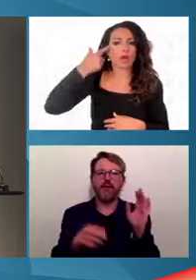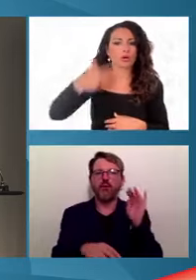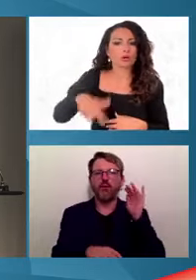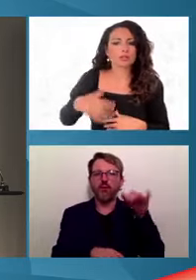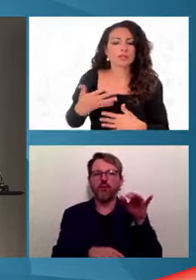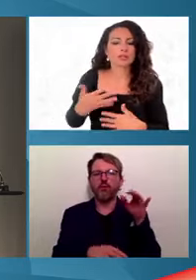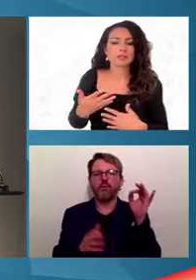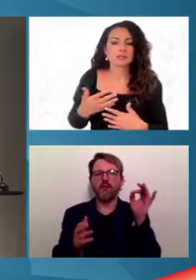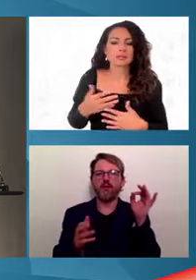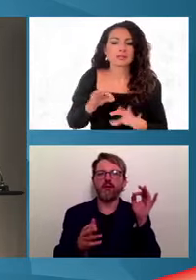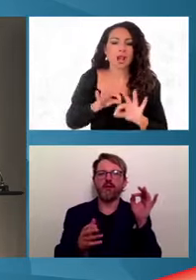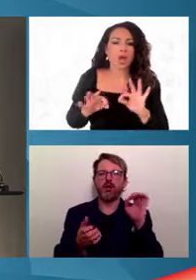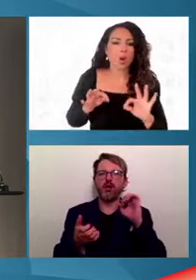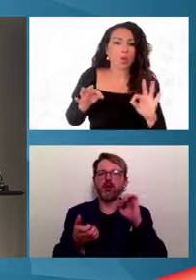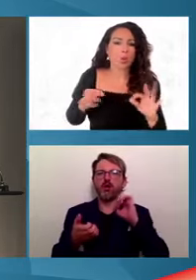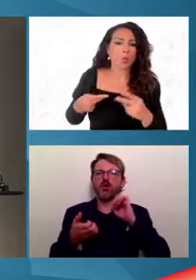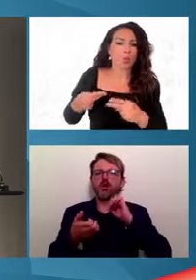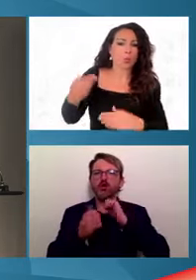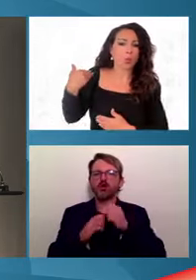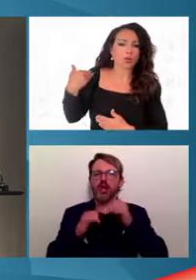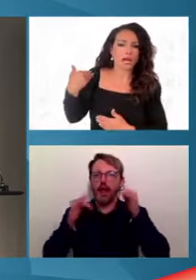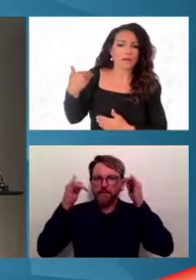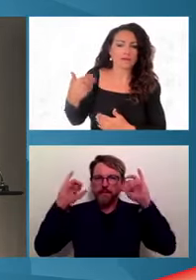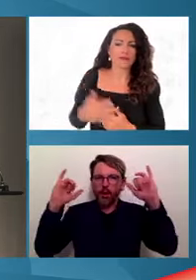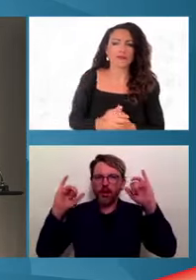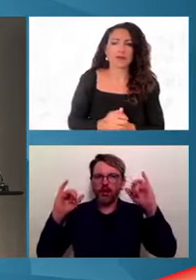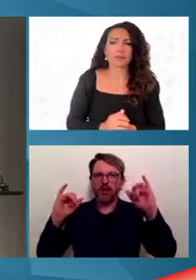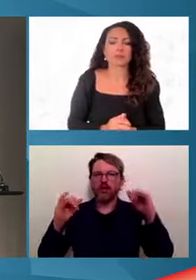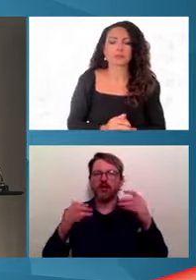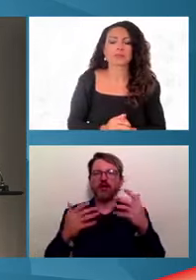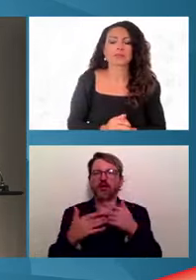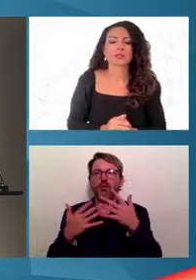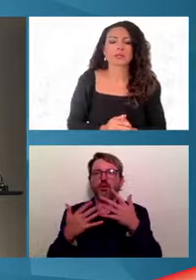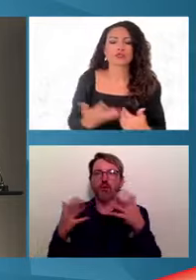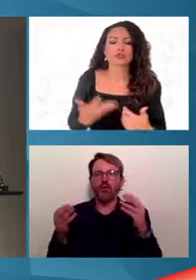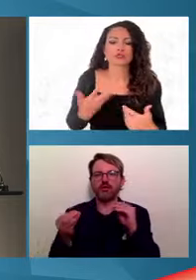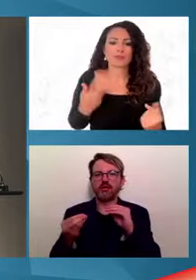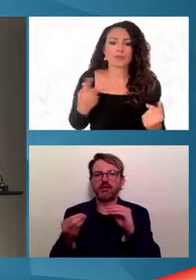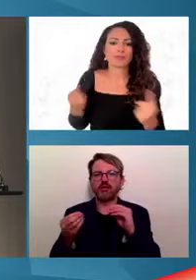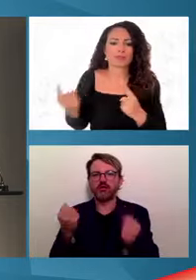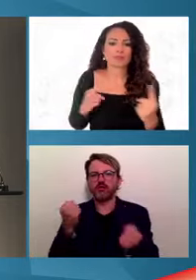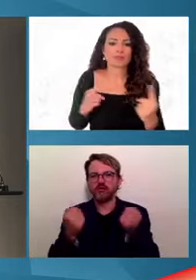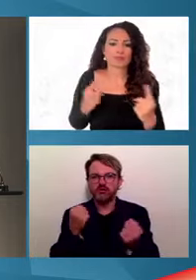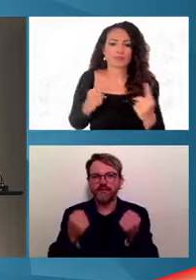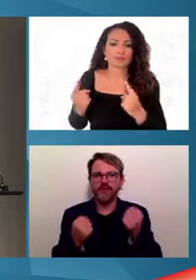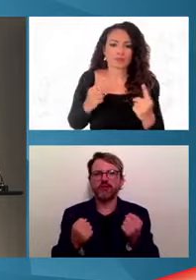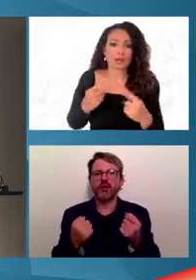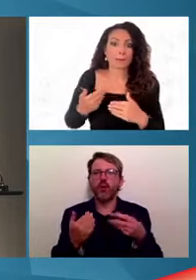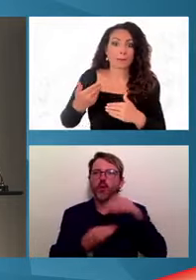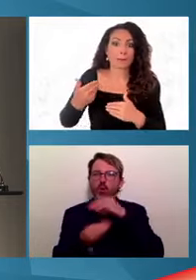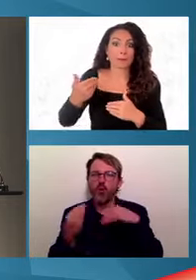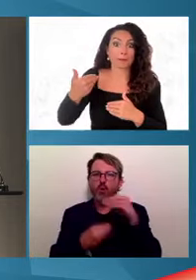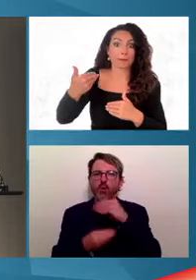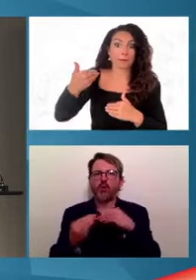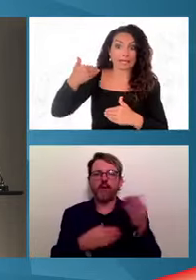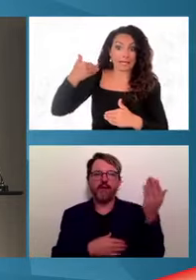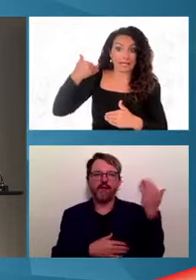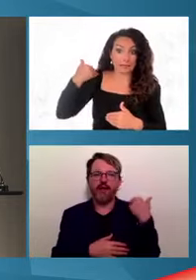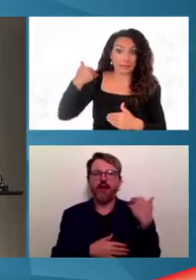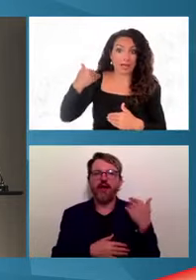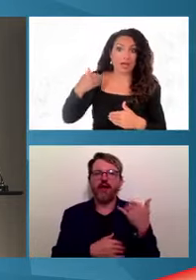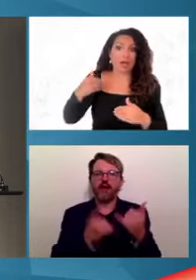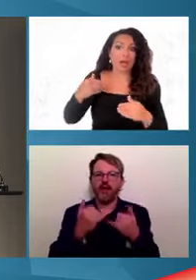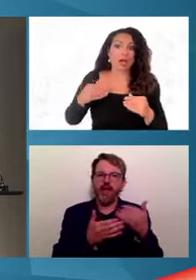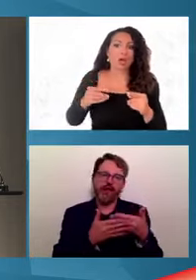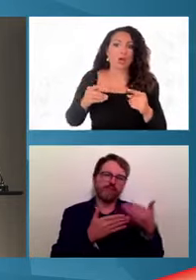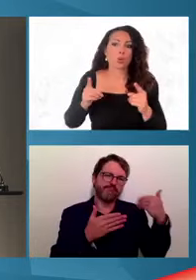um die Steinböcke. Wir wissen ja, mit welchen großen Schwierigkeiten der Umgang damit verbunden war in den Jahren vorher,